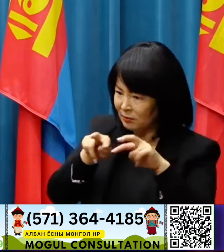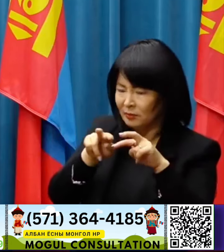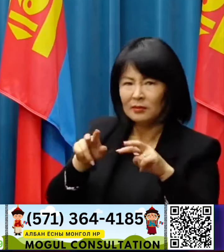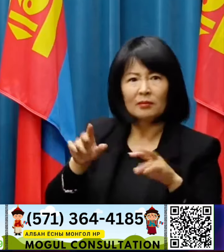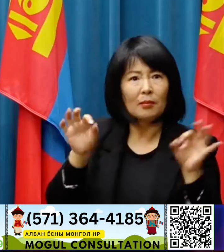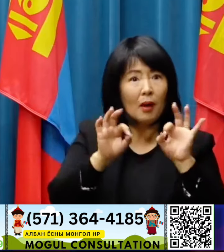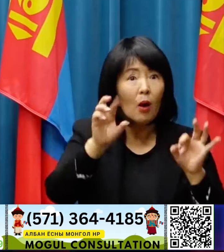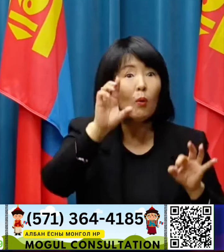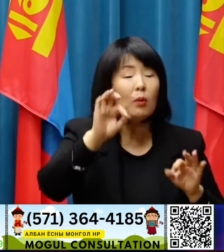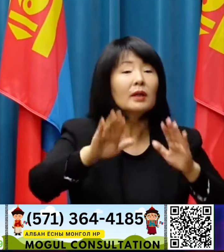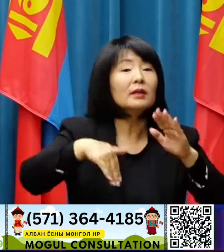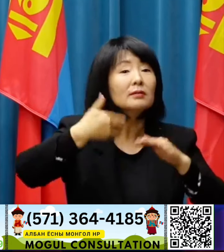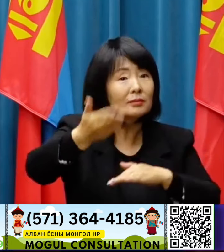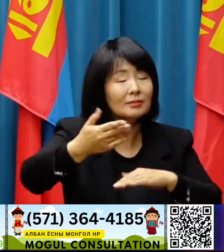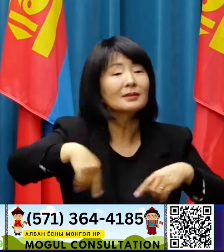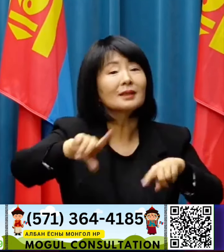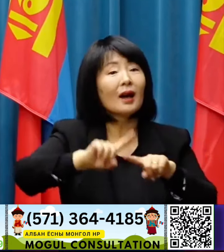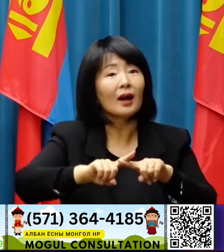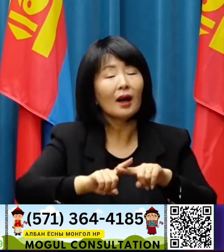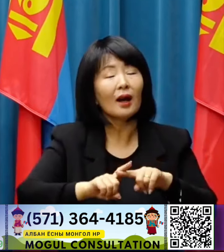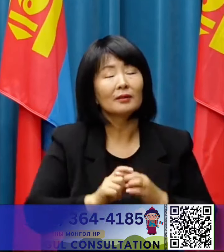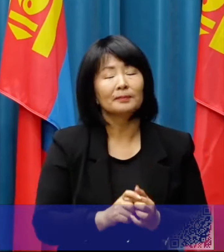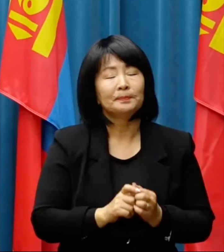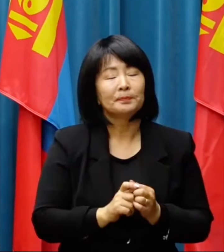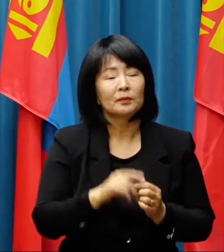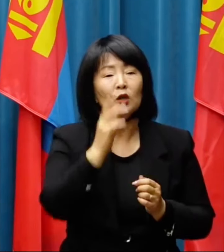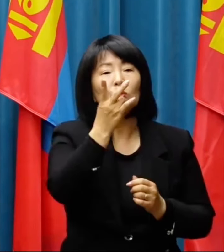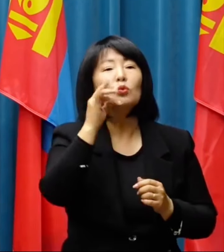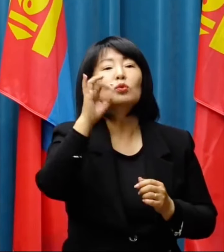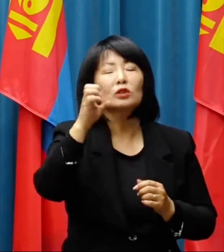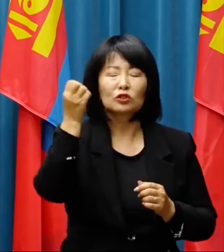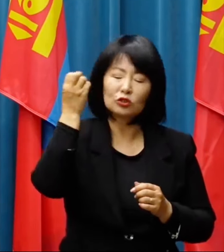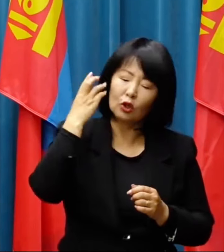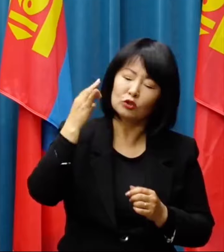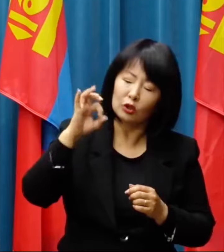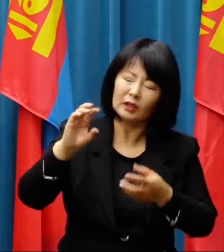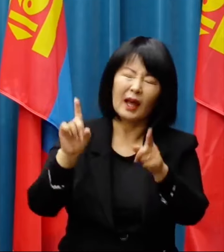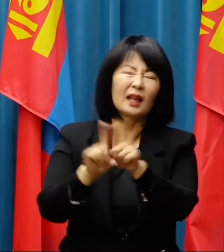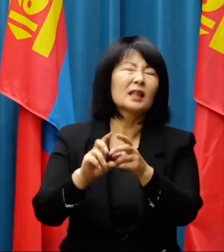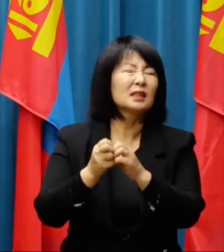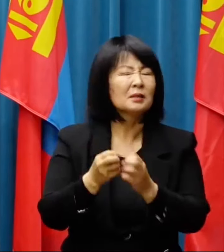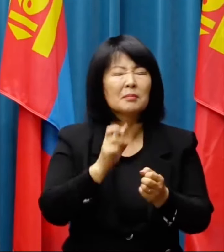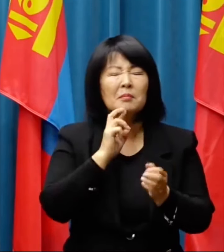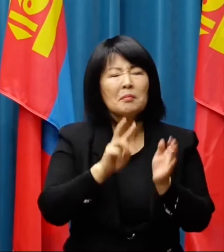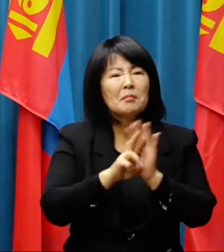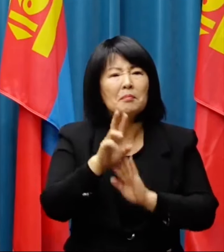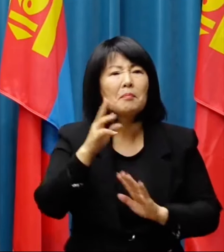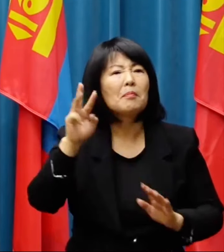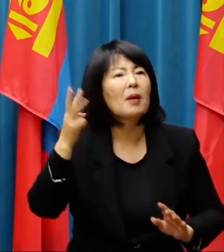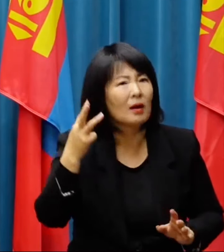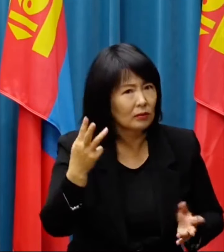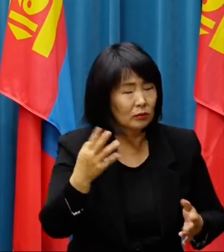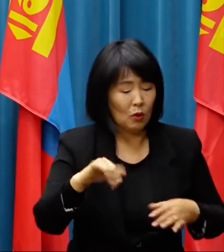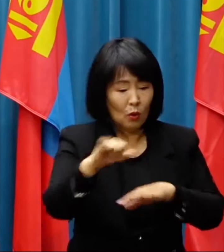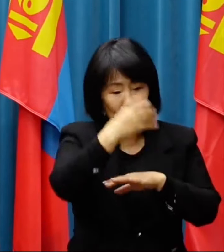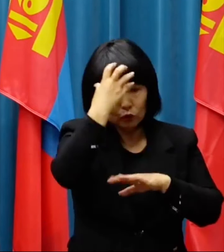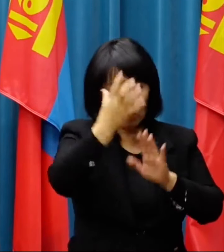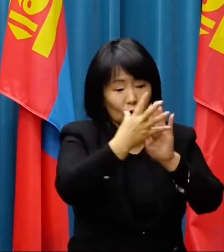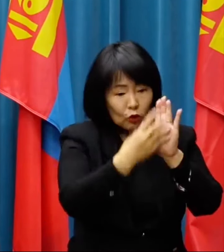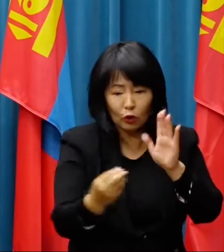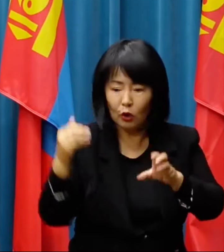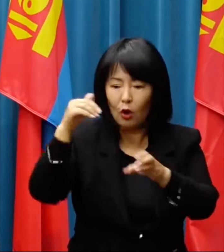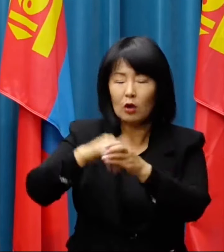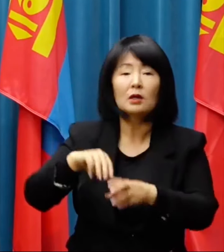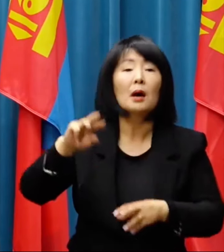болвол дахиад одоо нэг нүүрсний сонсгол болохыг үүсэхгүй. Дээрээс нь улс төрчдийн нөлөөлөл үүнд орохыг